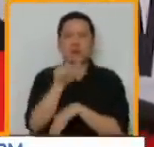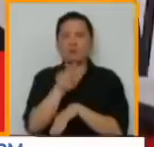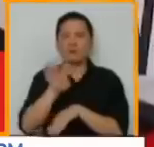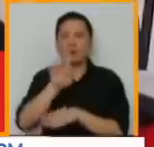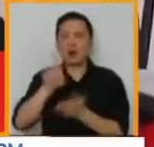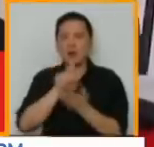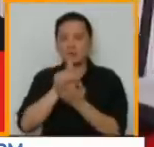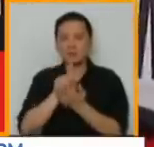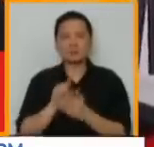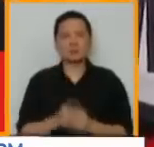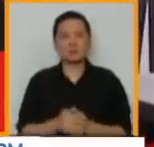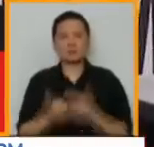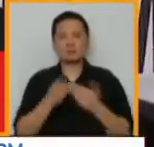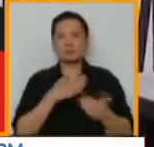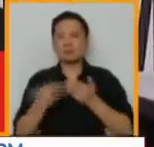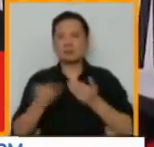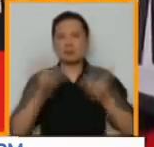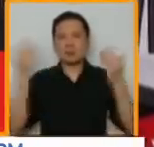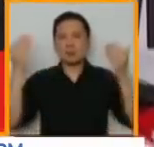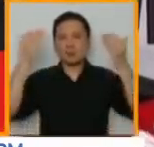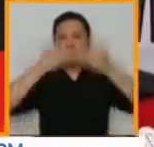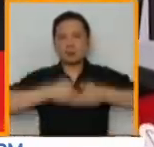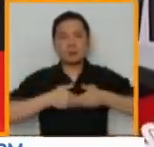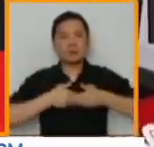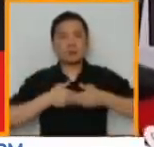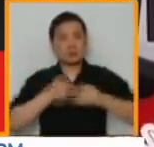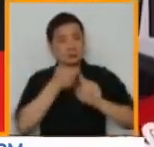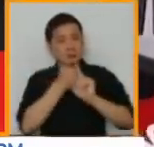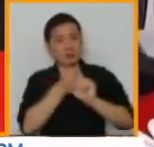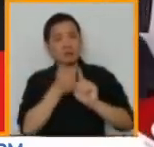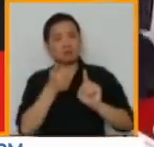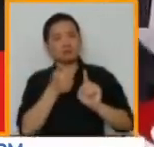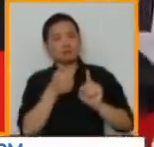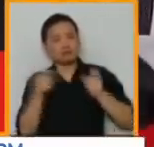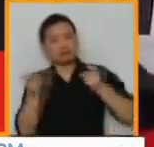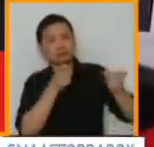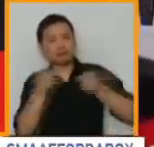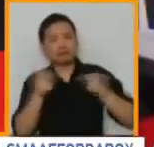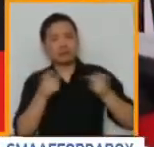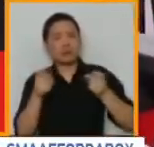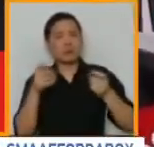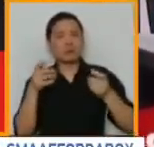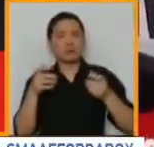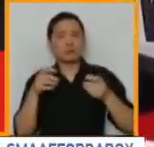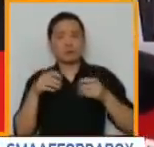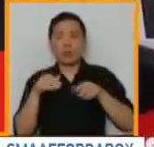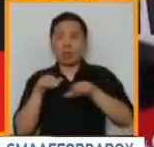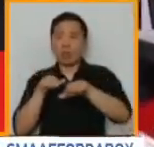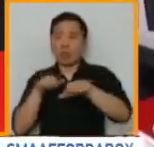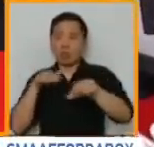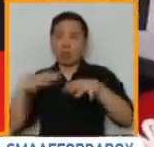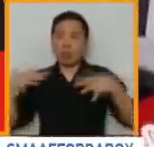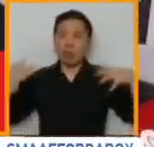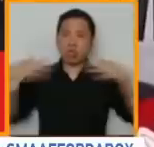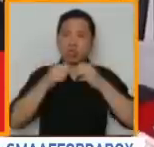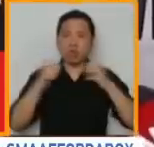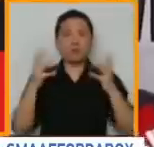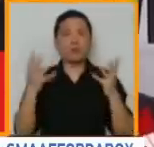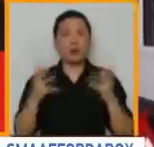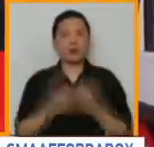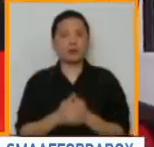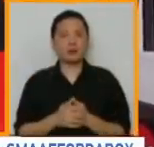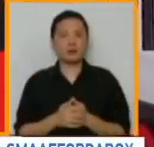talagang nakokontrol mo ang dali ng traffic, hindi delikado, walang banggaan. Nung hindi natin ginagawa ito, pwede magbanggaan yung sasakyan